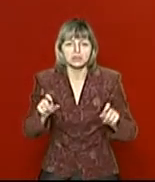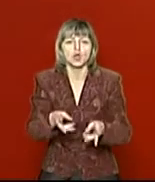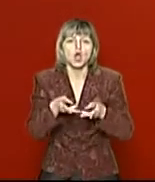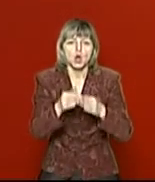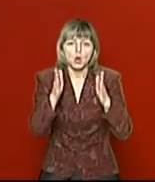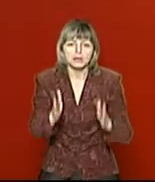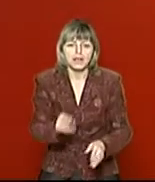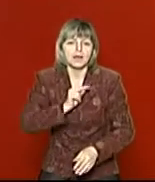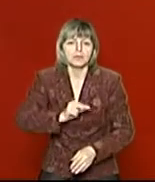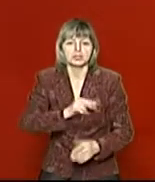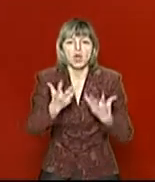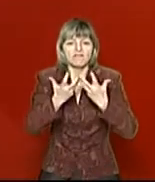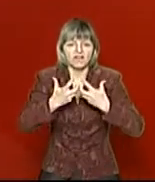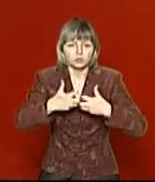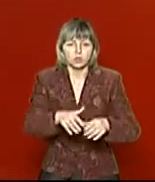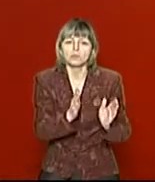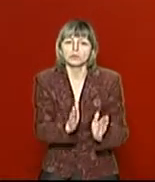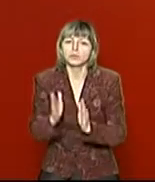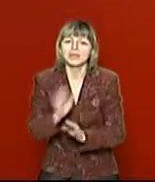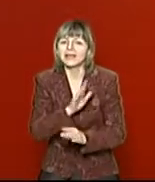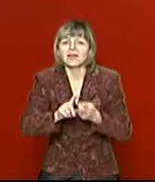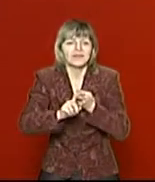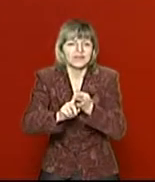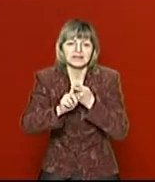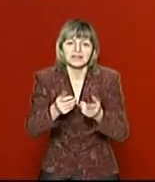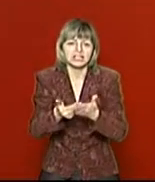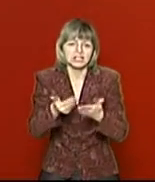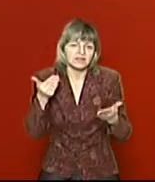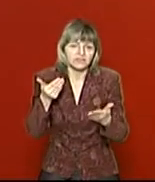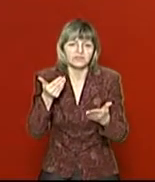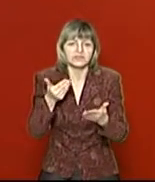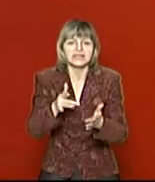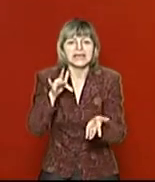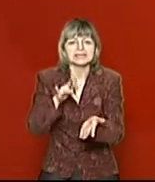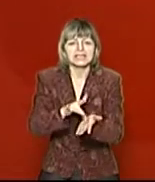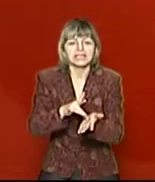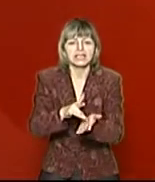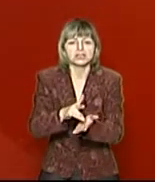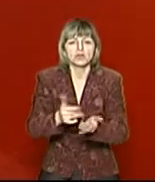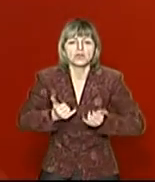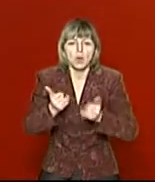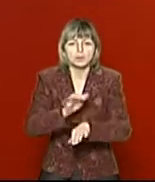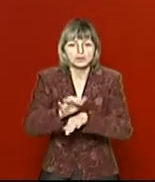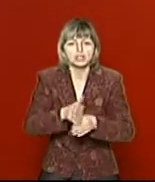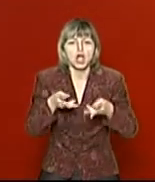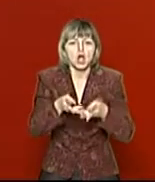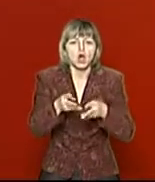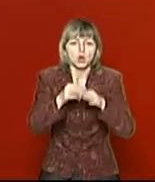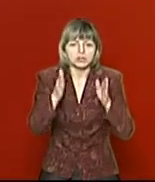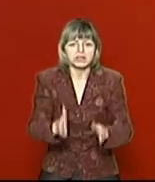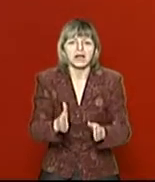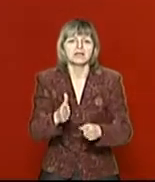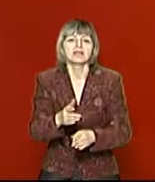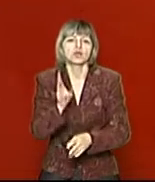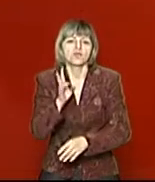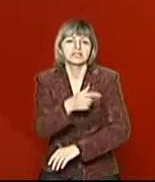котельня працює в автономному режимі та не залежить від централізованого постачання. Котельня Нововолинської центральної